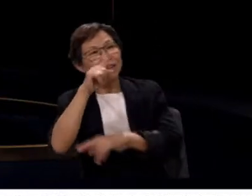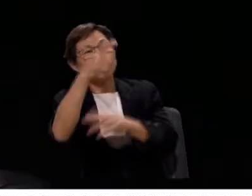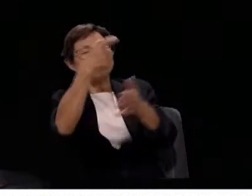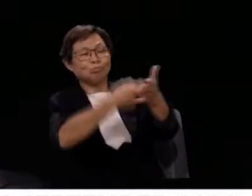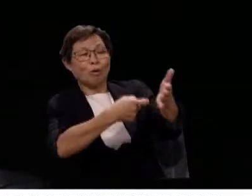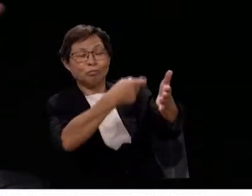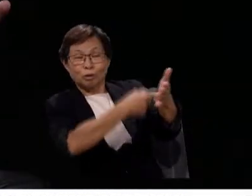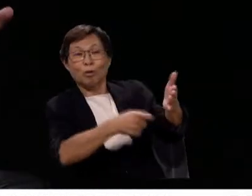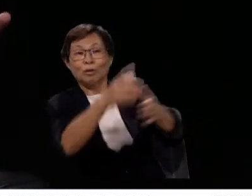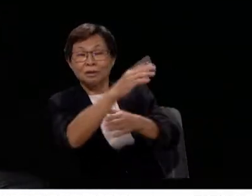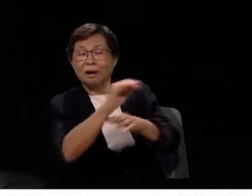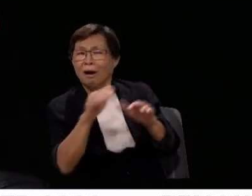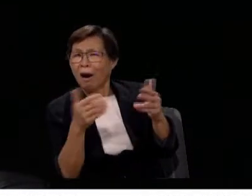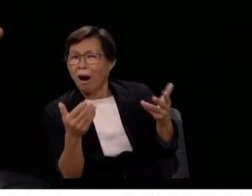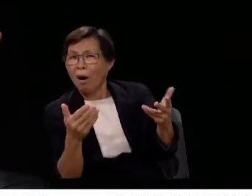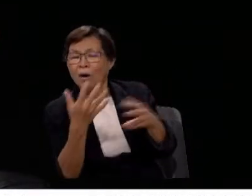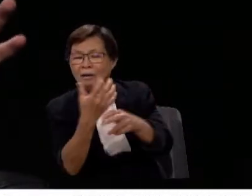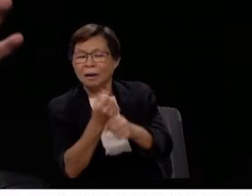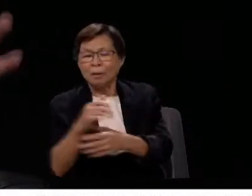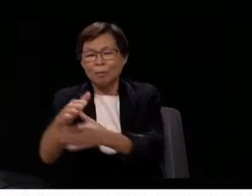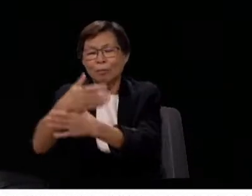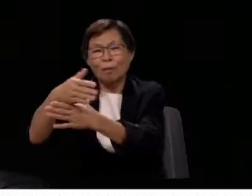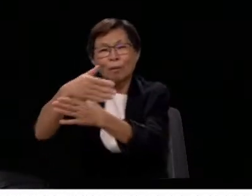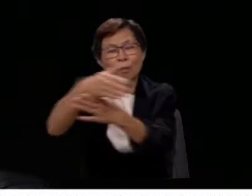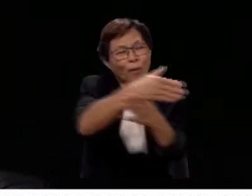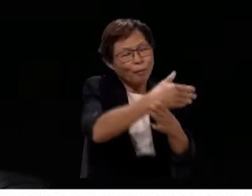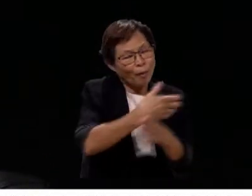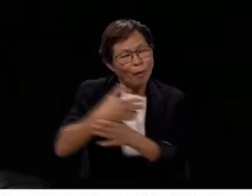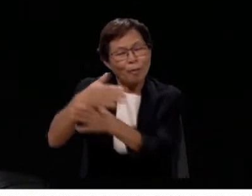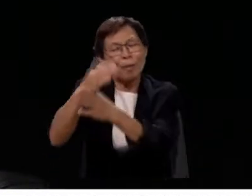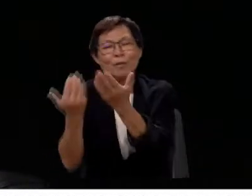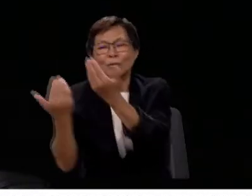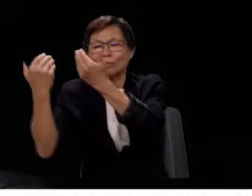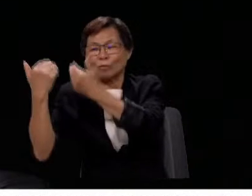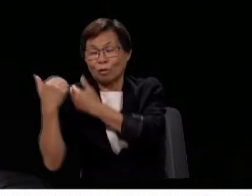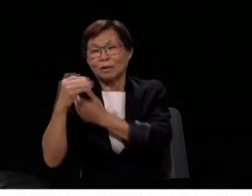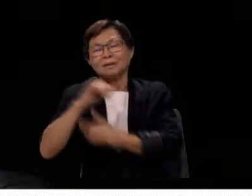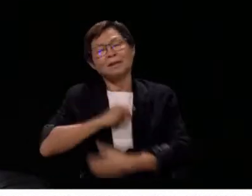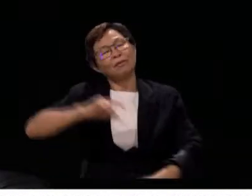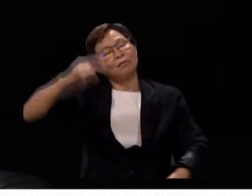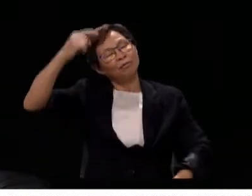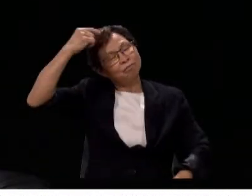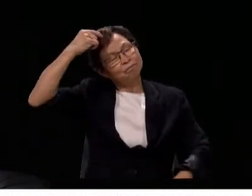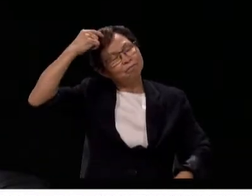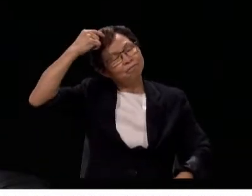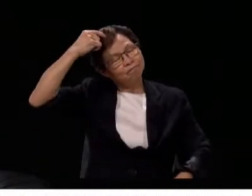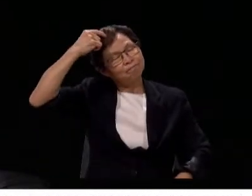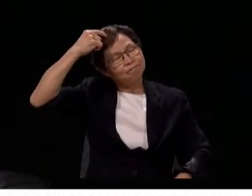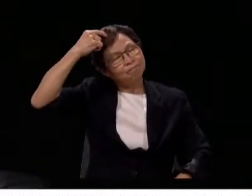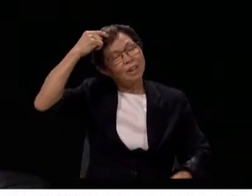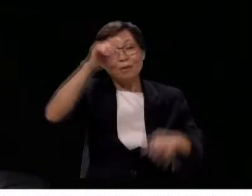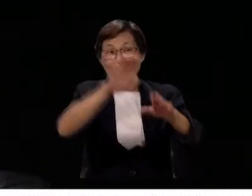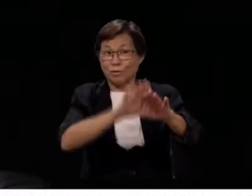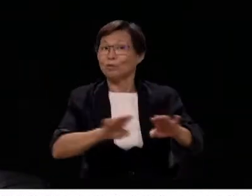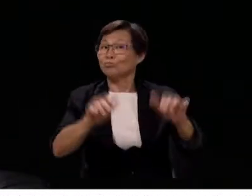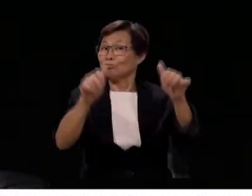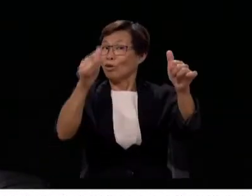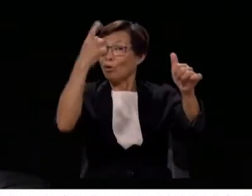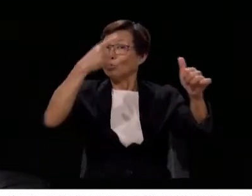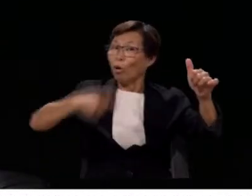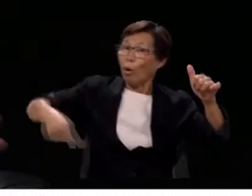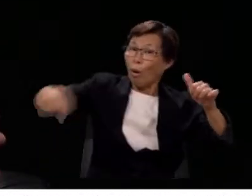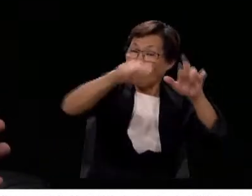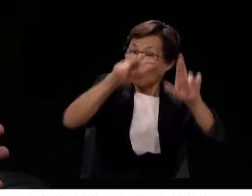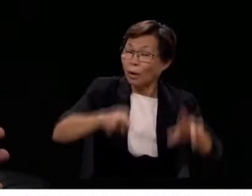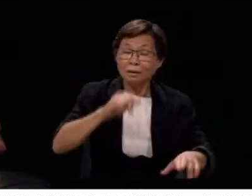kartunya Dan juga bagaimana ia dapat dikonsumsi kan diabaikan saja bentuk tanggungjawab jadi saya kira ini satu berita yang baik kontra ya